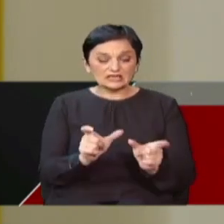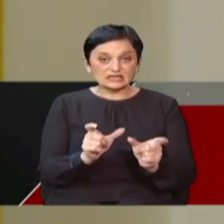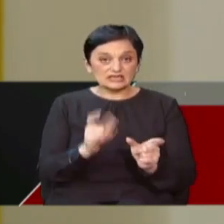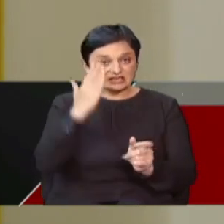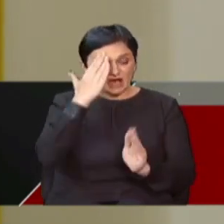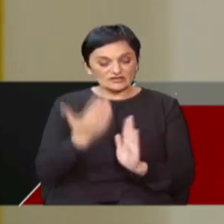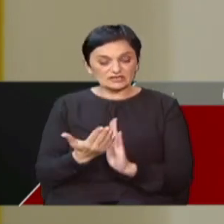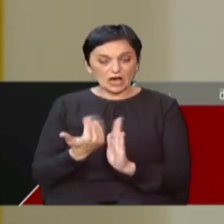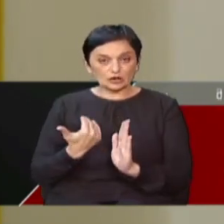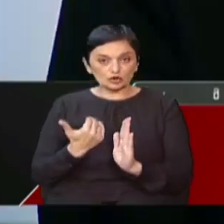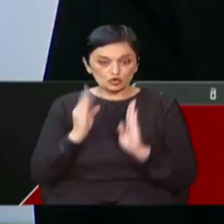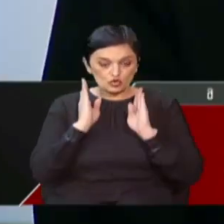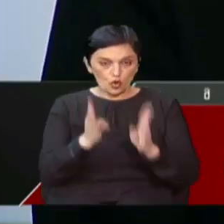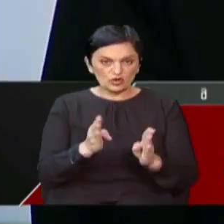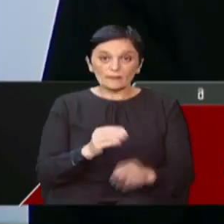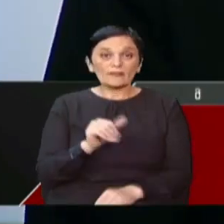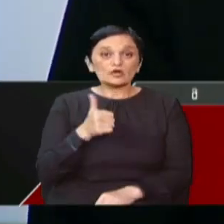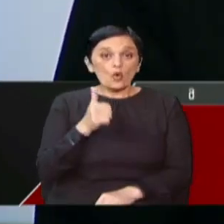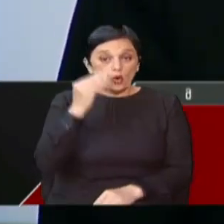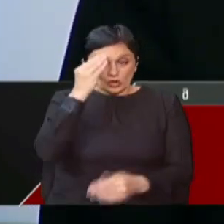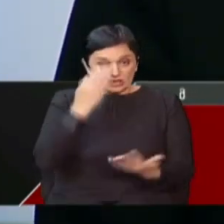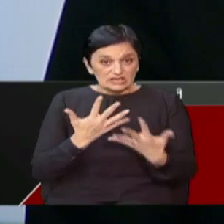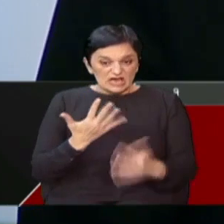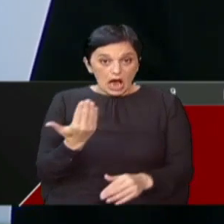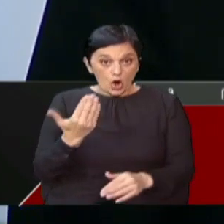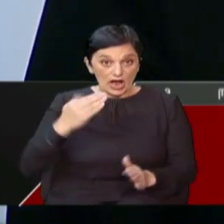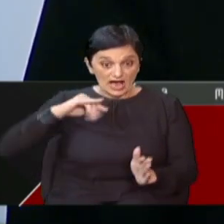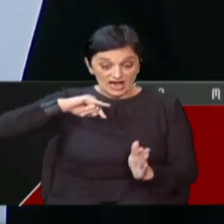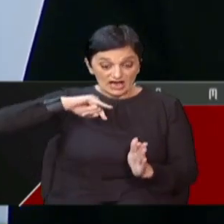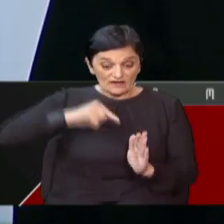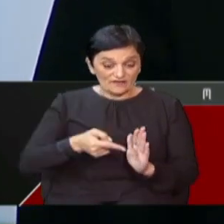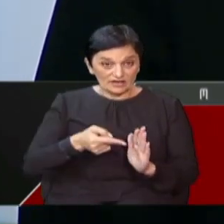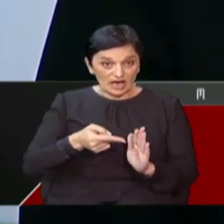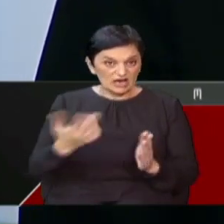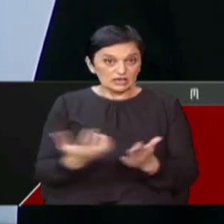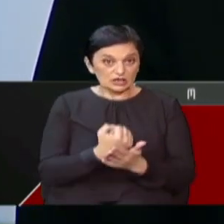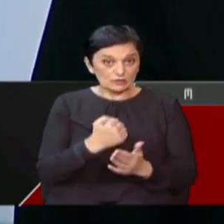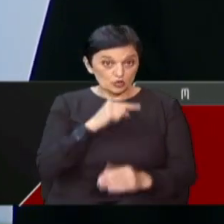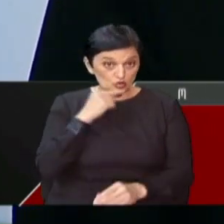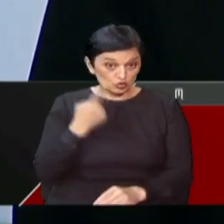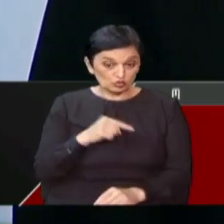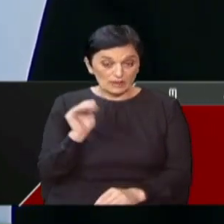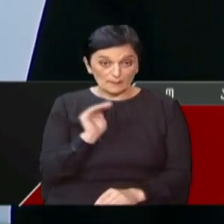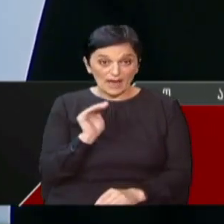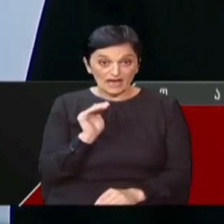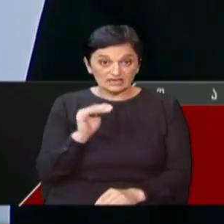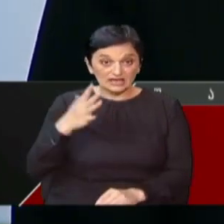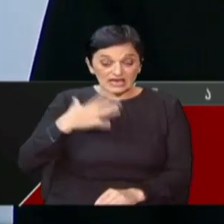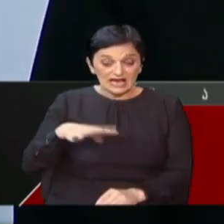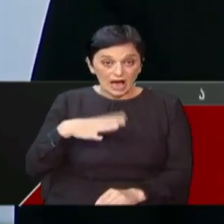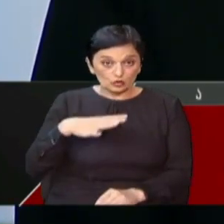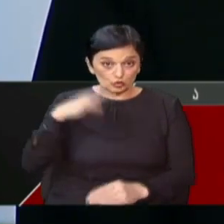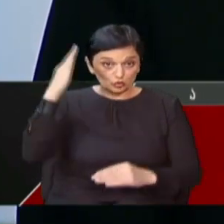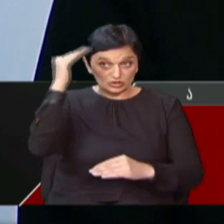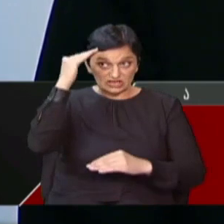თავის არიდების კორიდორად. როგორც წარმოგიდგენიათ, ხვრელი იპოვა რუსეთის ფედერაციამ ქართული